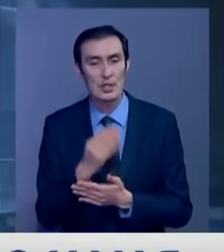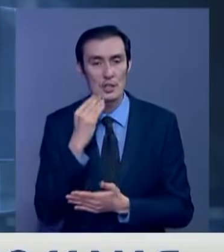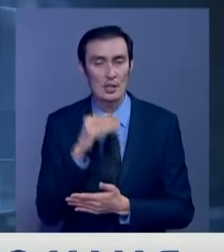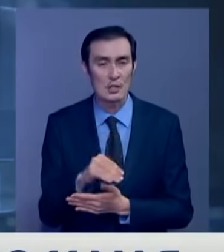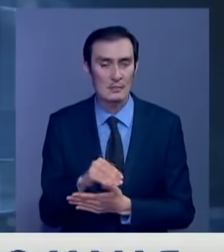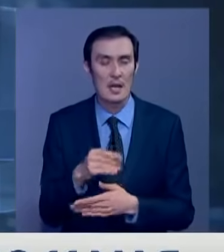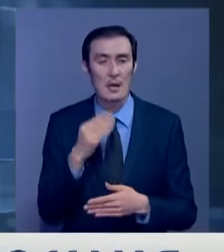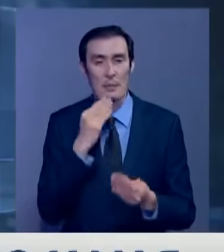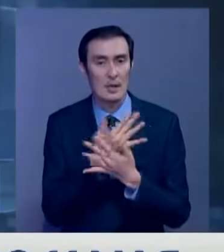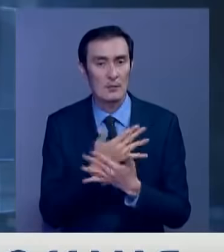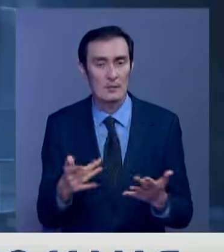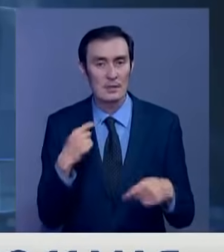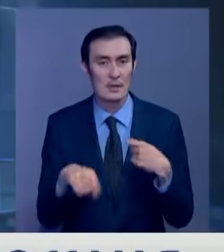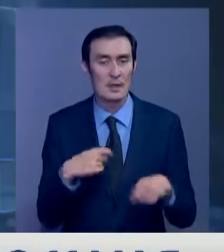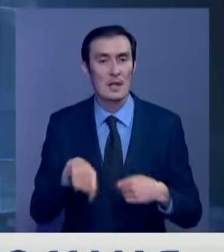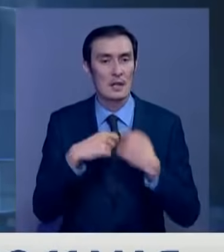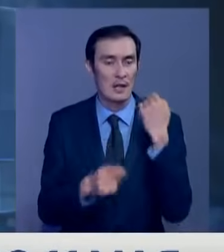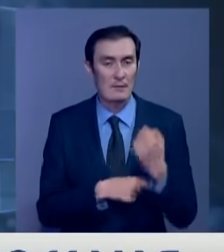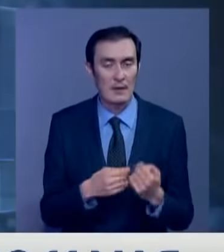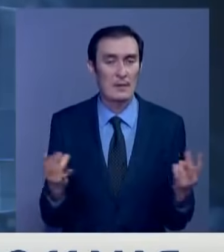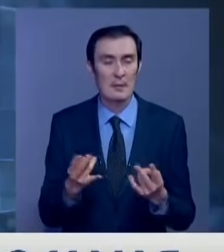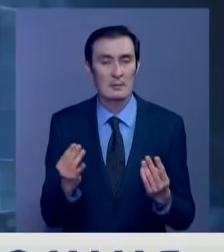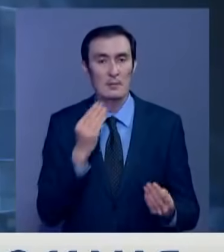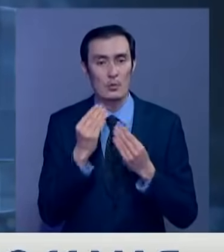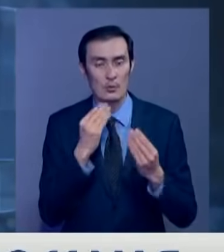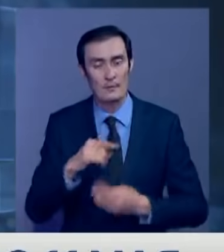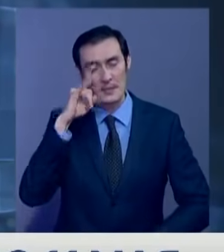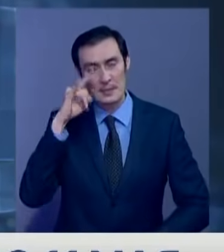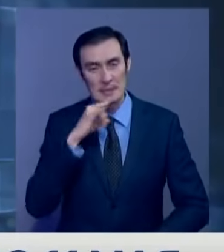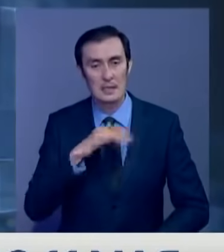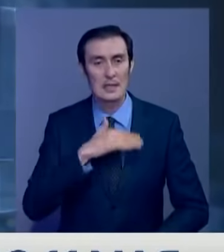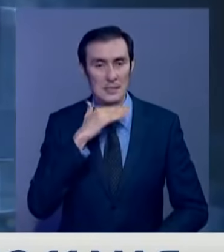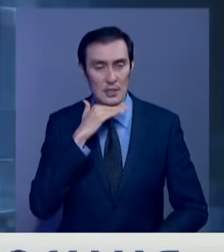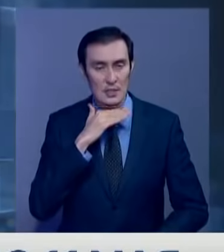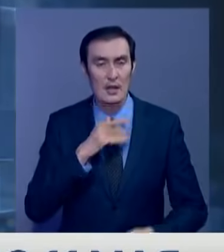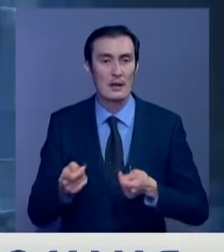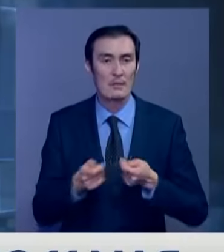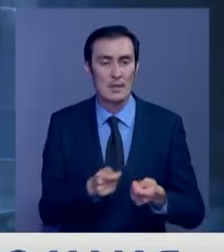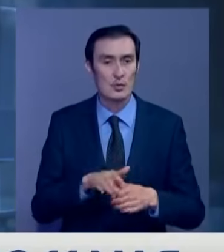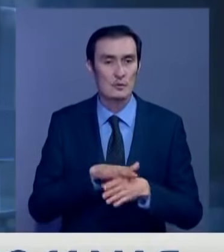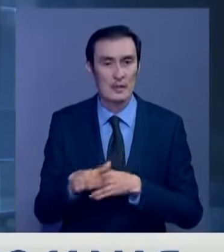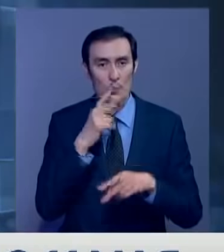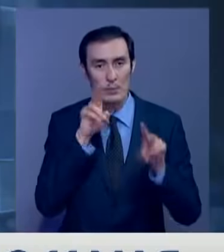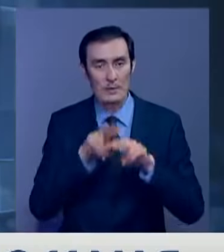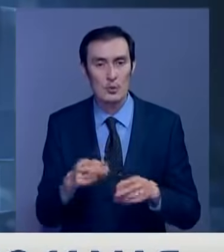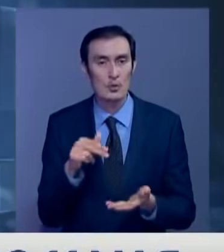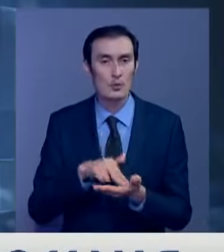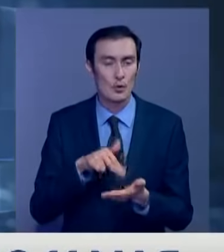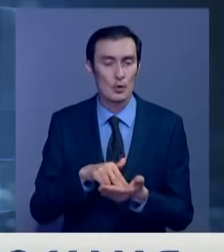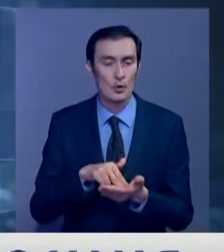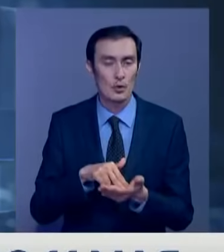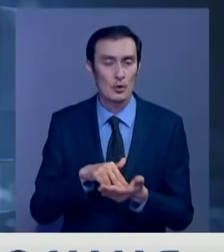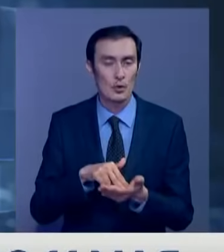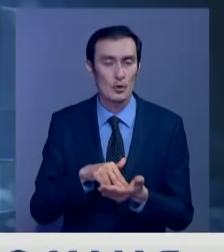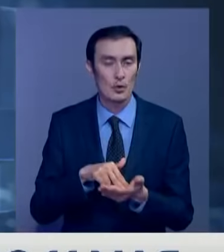качества продовольственных товаров. Необходимых продуктов в стране достаточно. Местные власти осуществляют контроль за ценами на